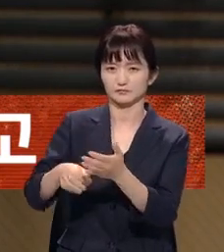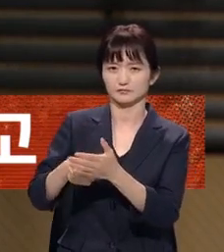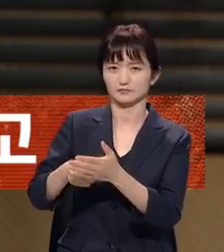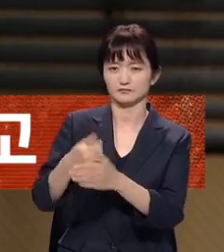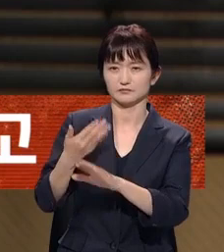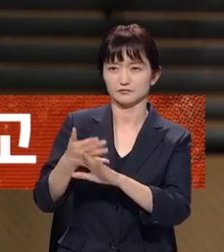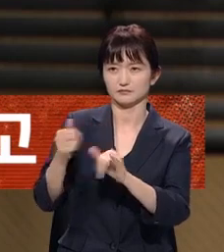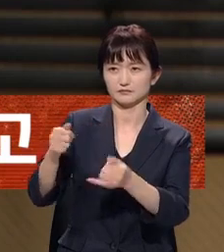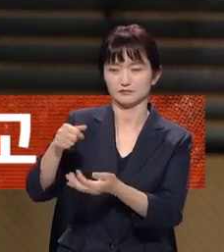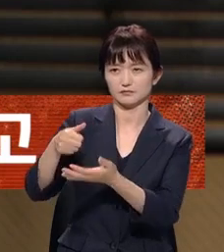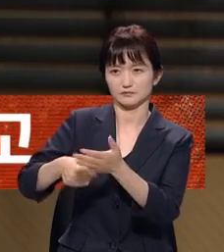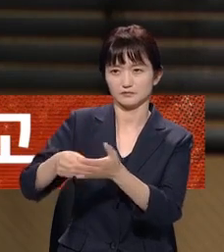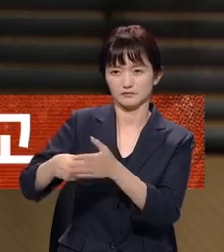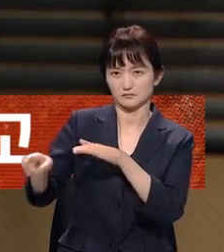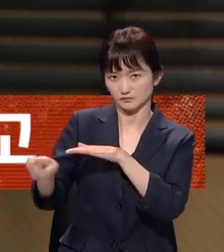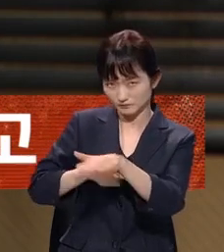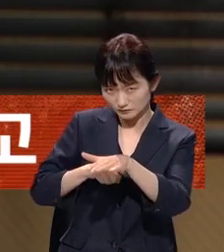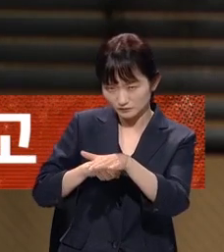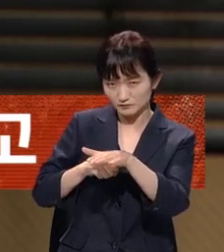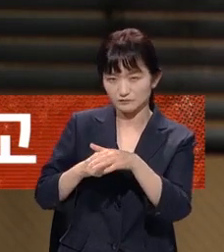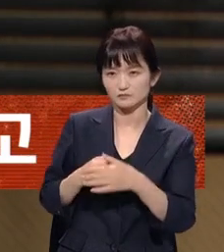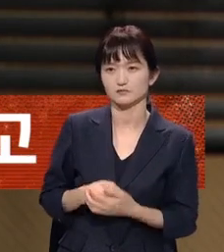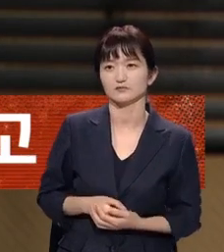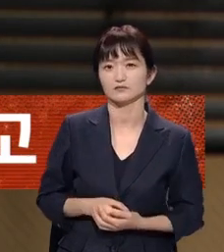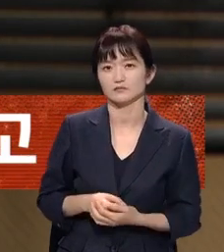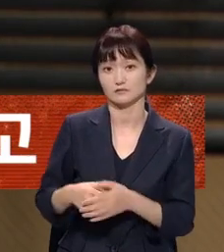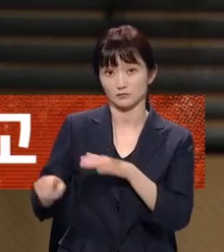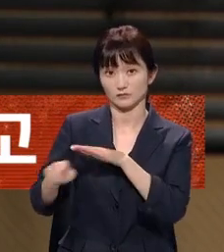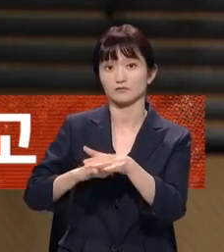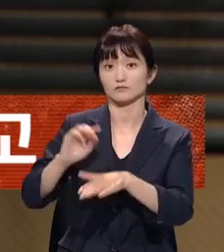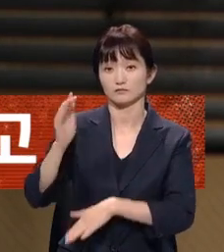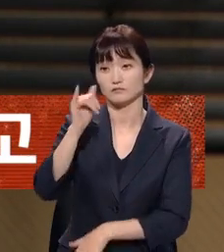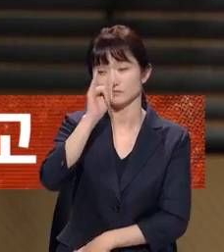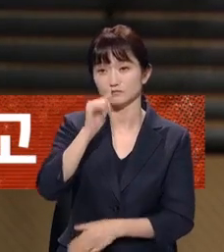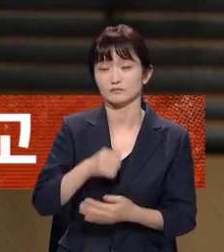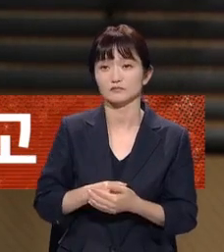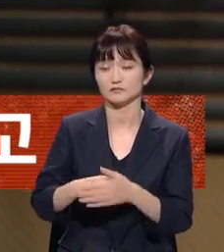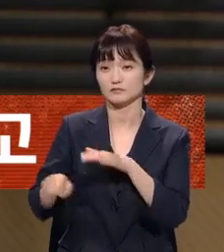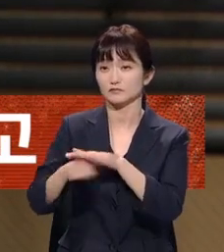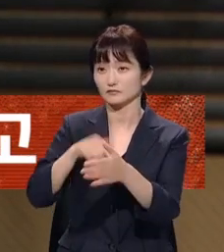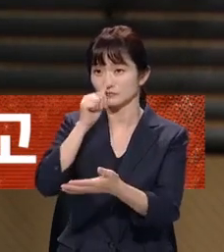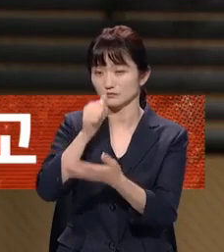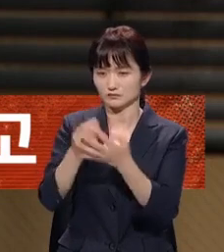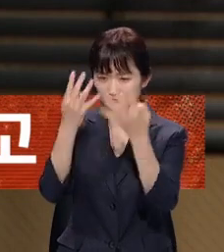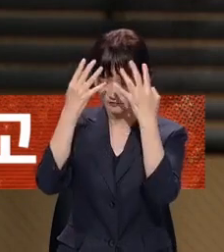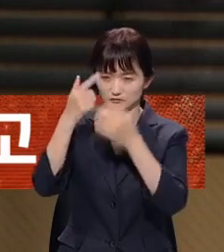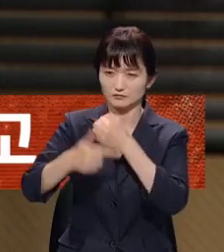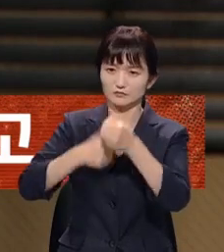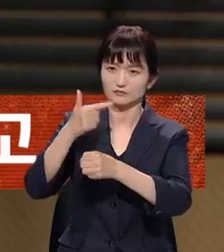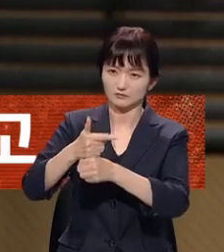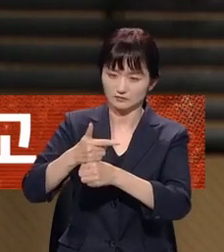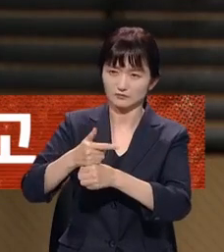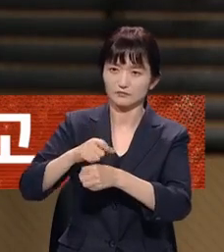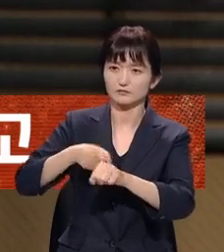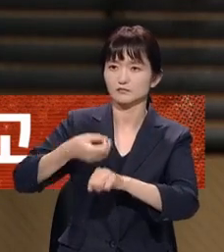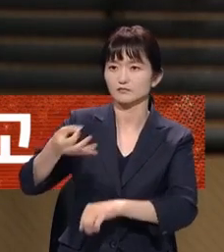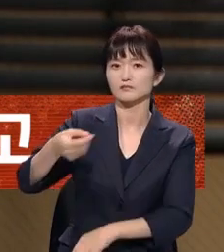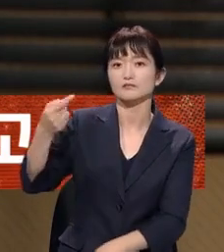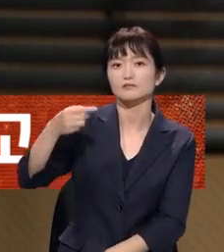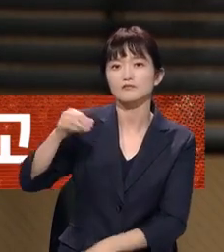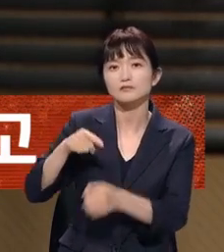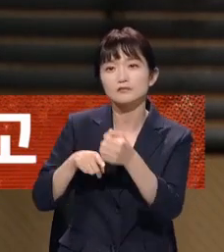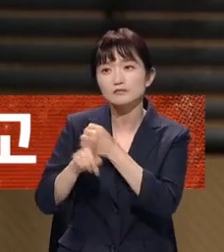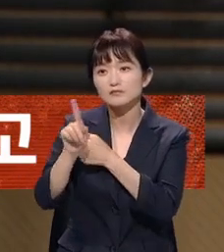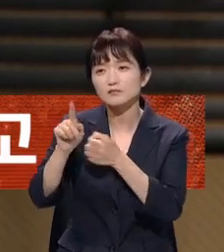타인의 재물을 지금 절취한 행동했기 때문에이 절도가 될 수가 있는데 절도죄 형량은 6년 이하의 징역 천만의 벌금 그 이유가 뭐냐면